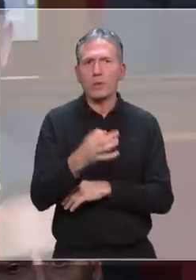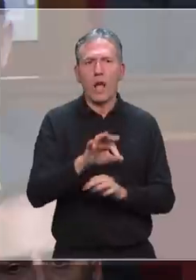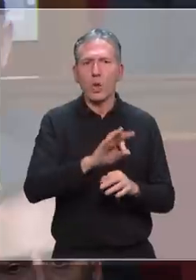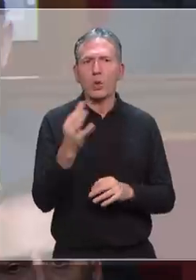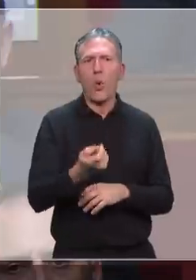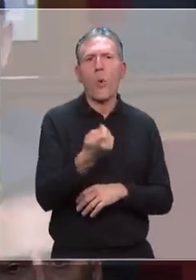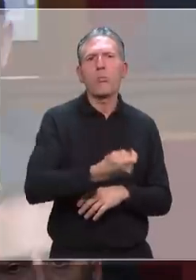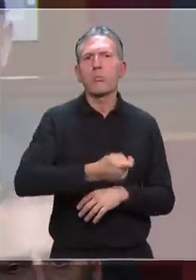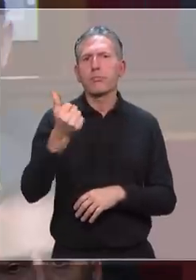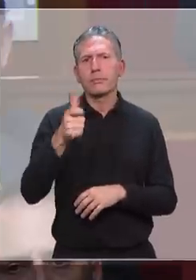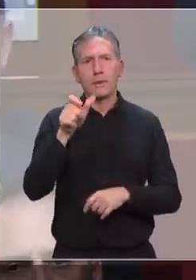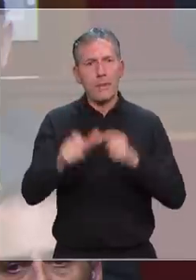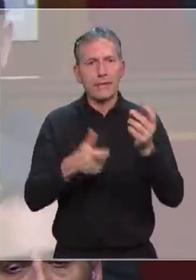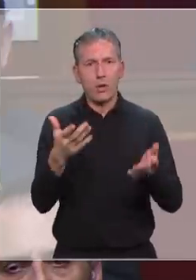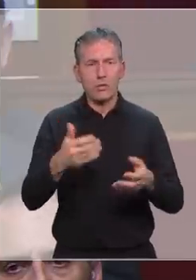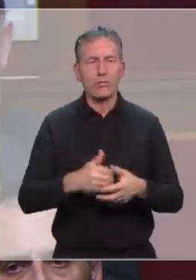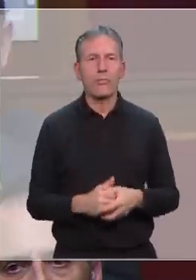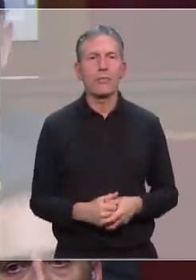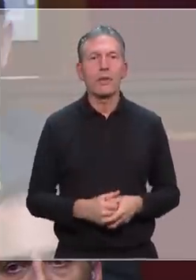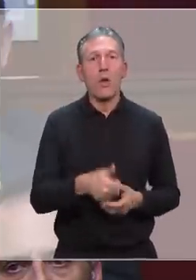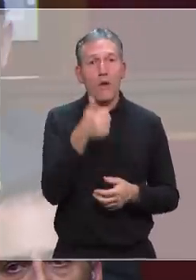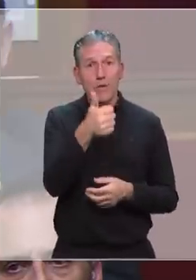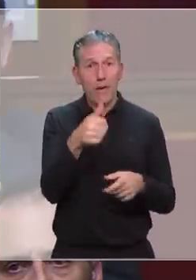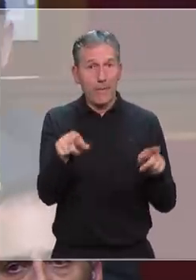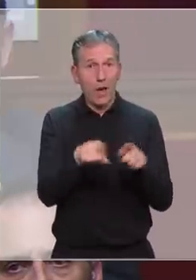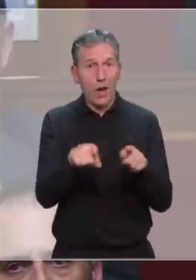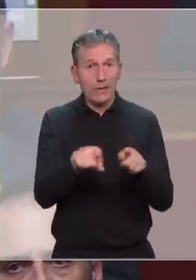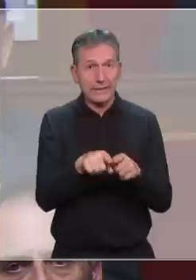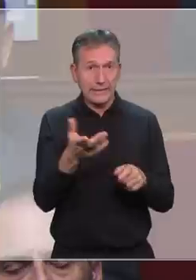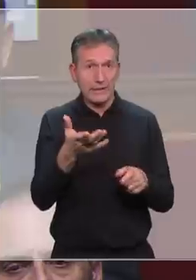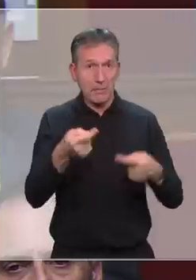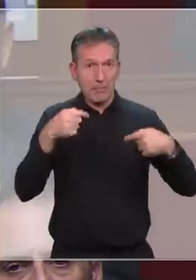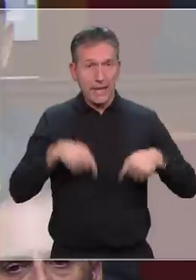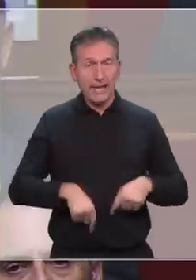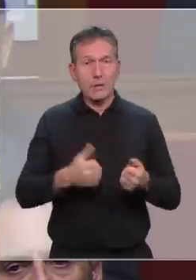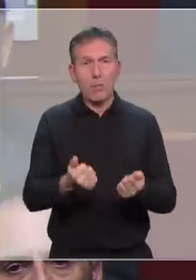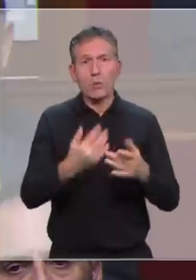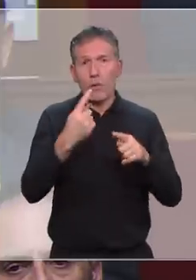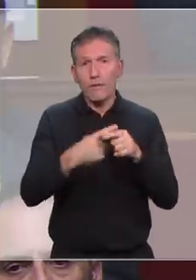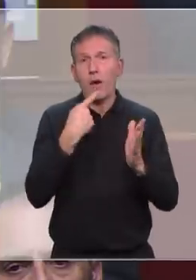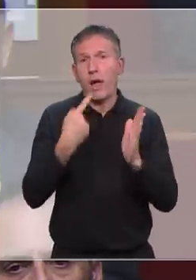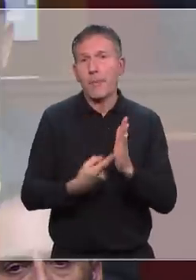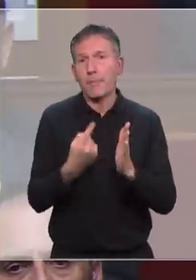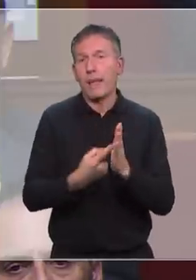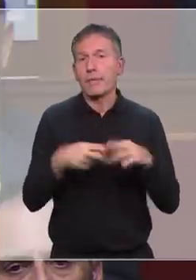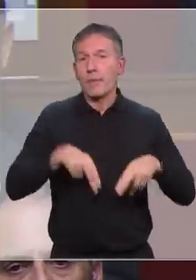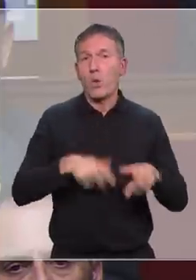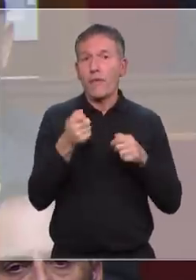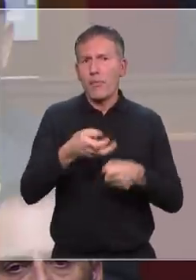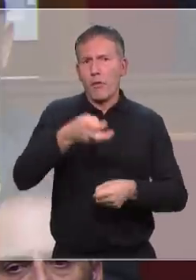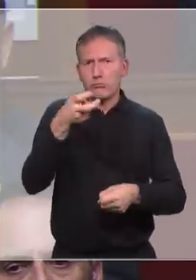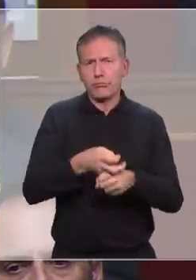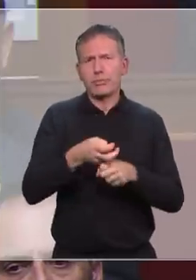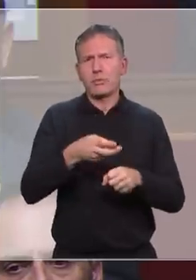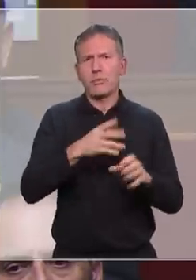d'exécution des OQTF. Vous-même, Monsieur le ministre, vous avez assuré à plusieurs reprises que le gouvernement voulait durcir l'application des